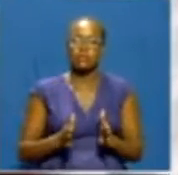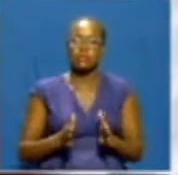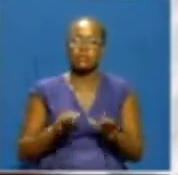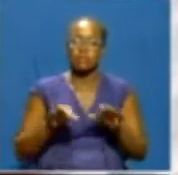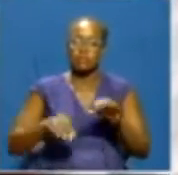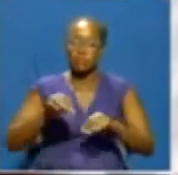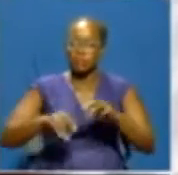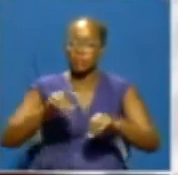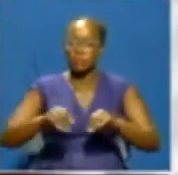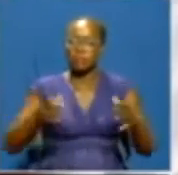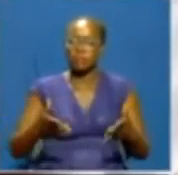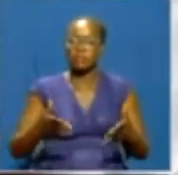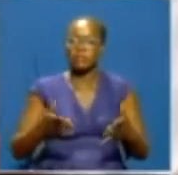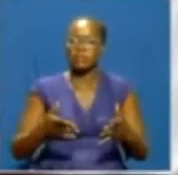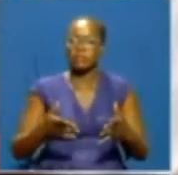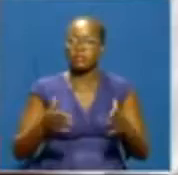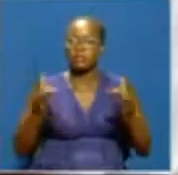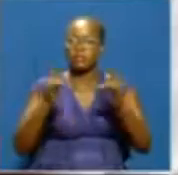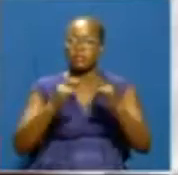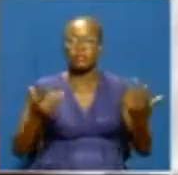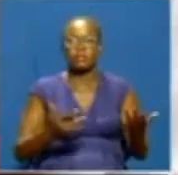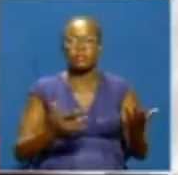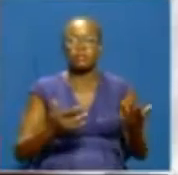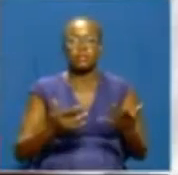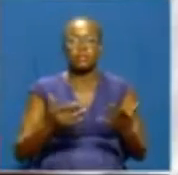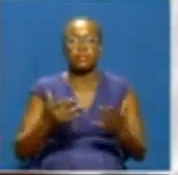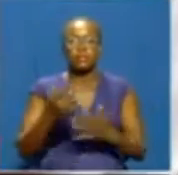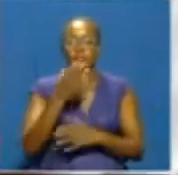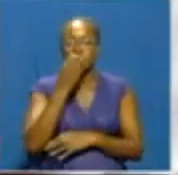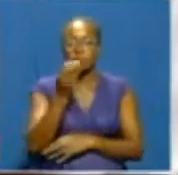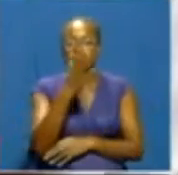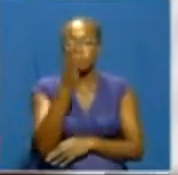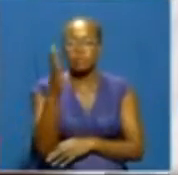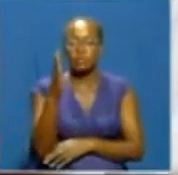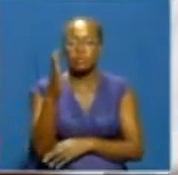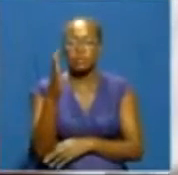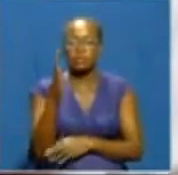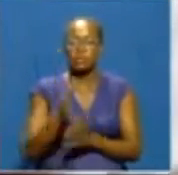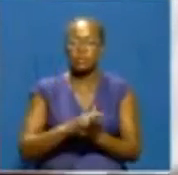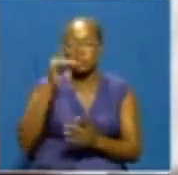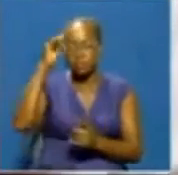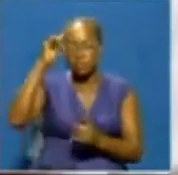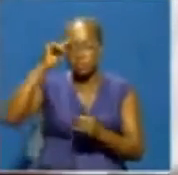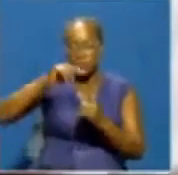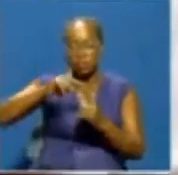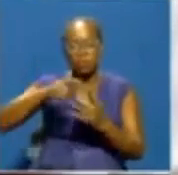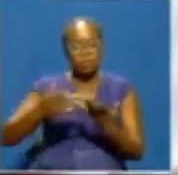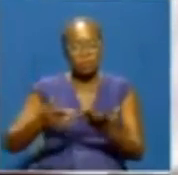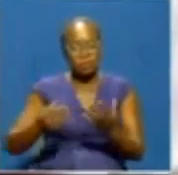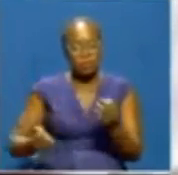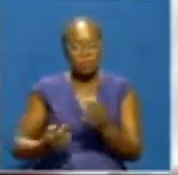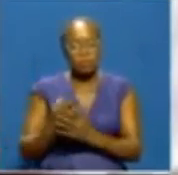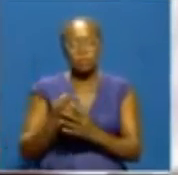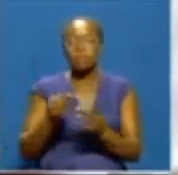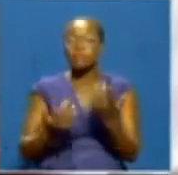nyingi. Nilikuwa hapo na kibanda katika huu mwembe unaona umechomeka hapa. Na kihini cha huu moto hasa